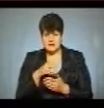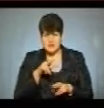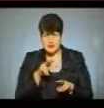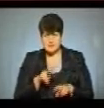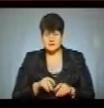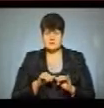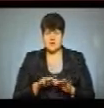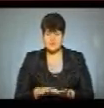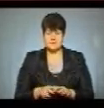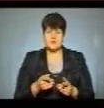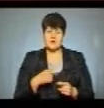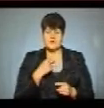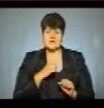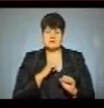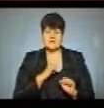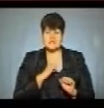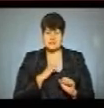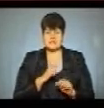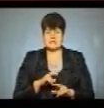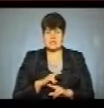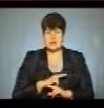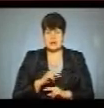захисника родини загиблого Павла Вароди, з матеріалами